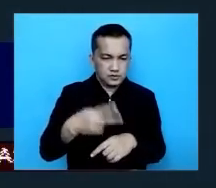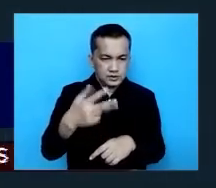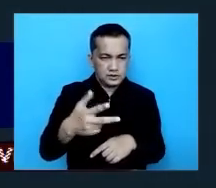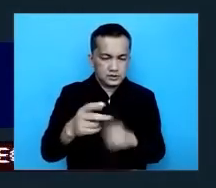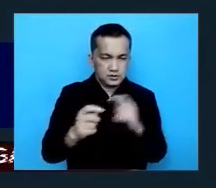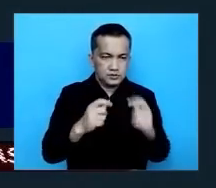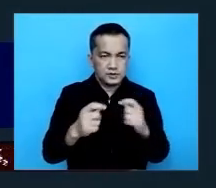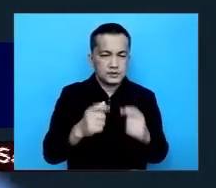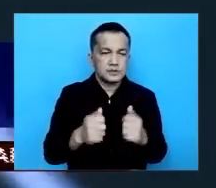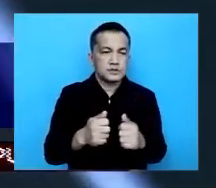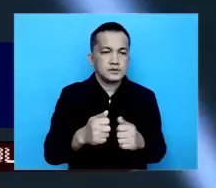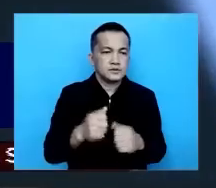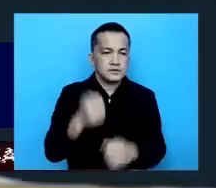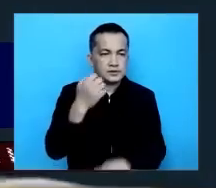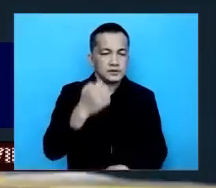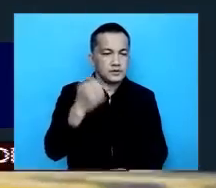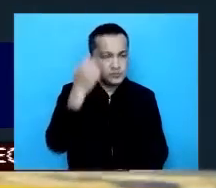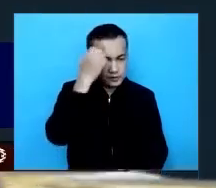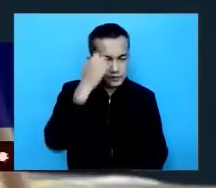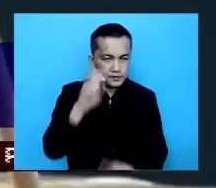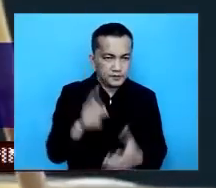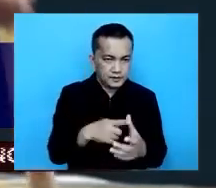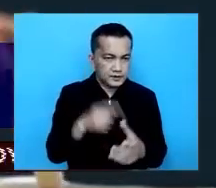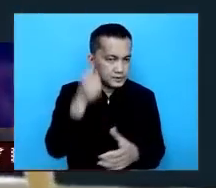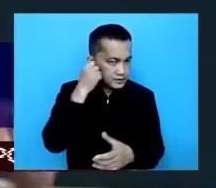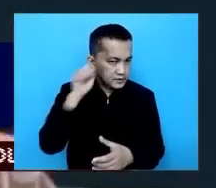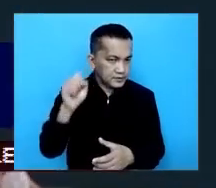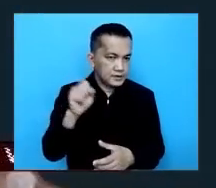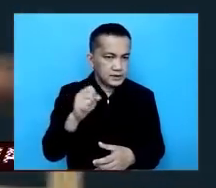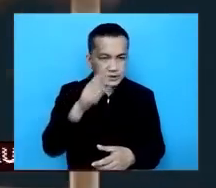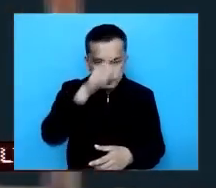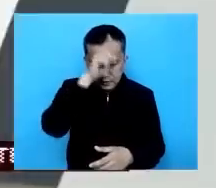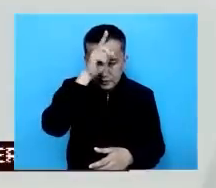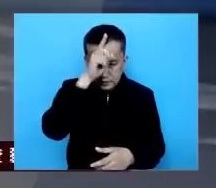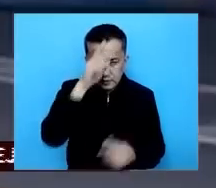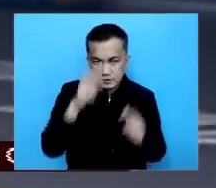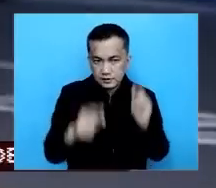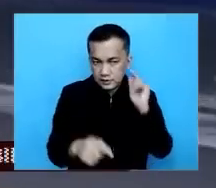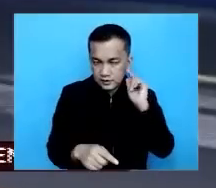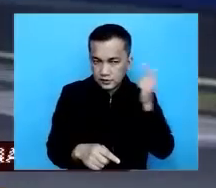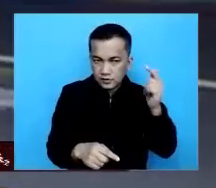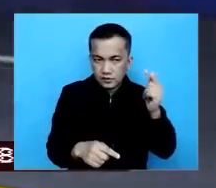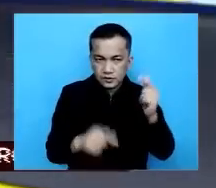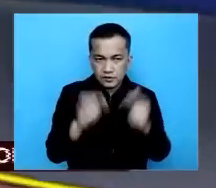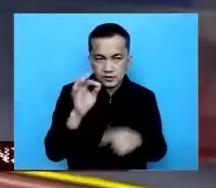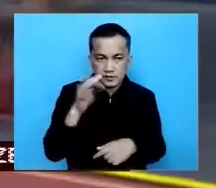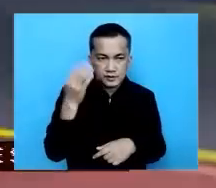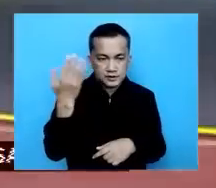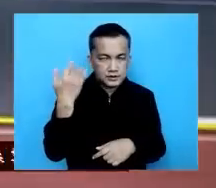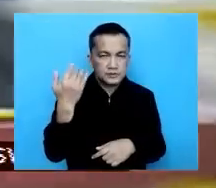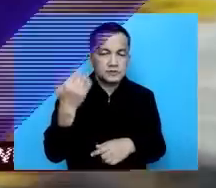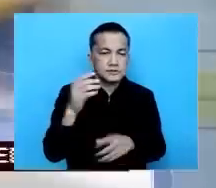Europa. Unang naka-silver ang Pinoy pole vaulter sa Germany at ginto naman sa France noong linggo.